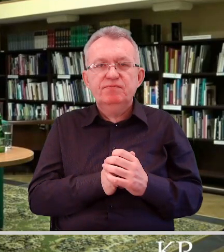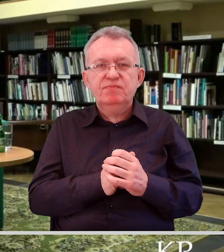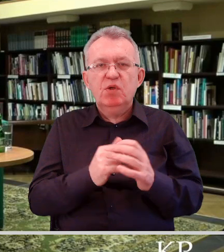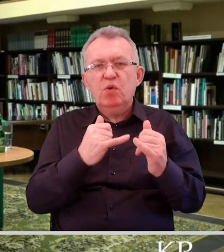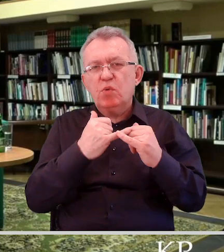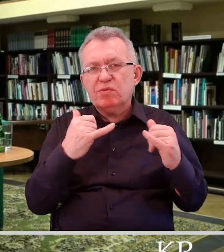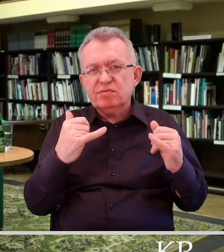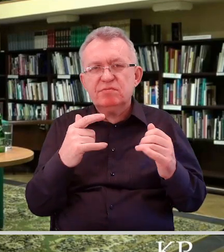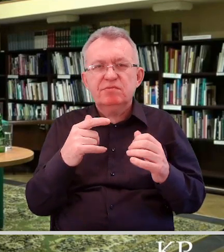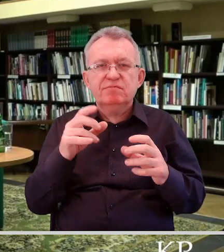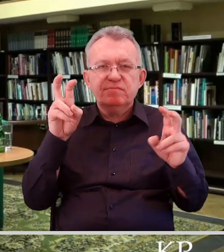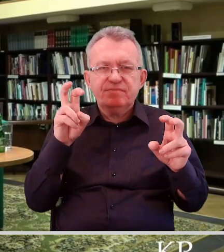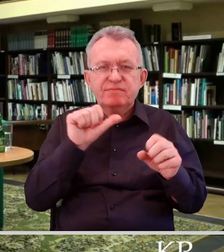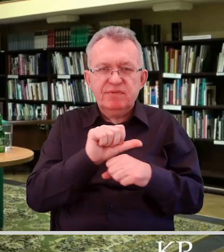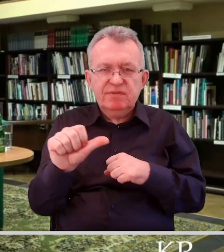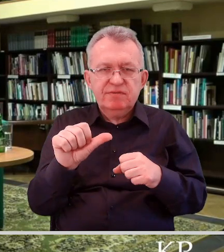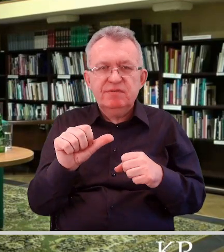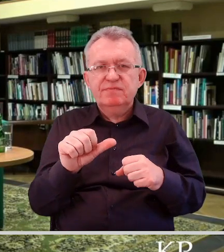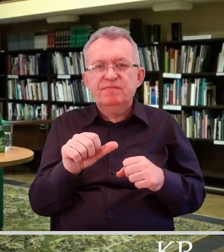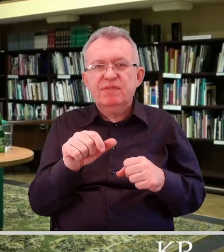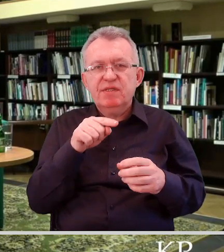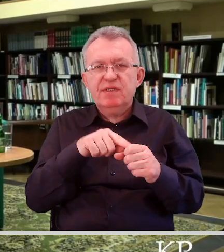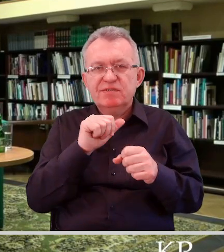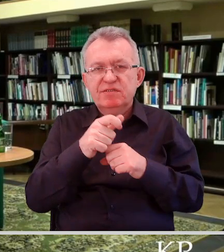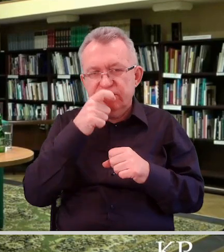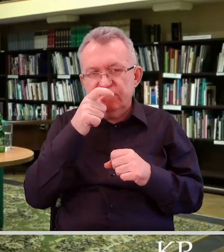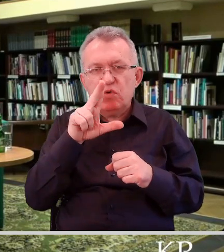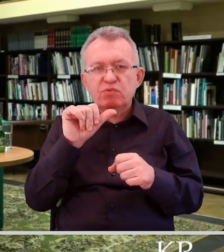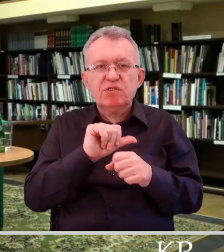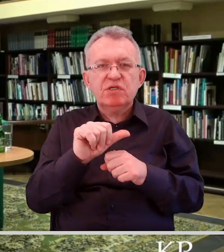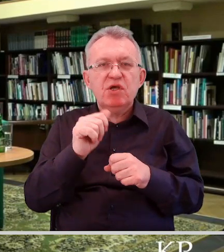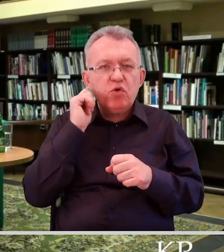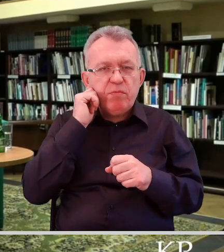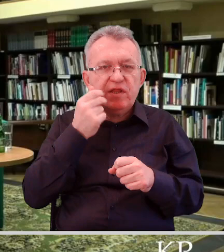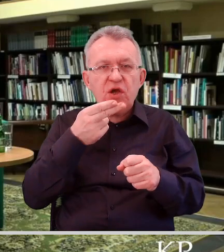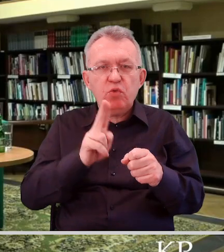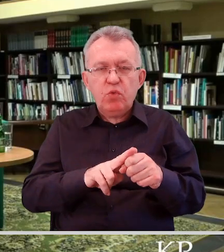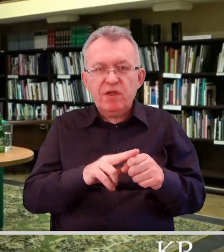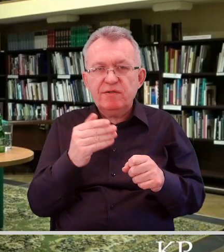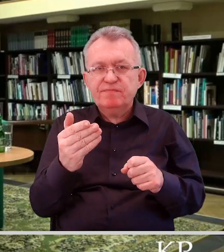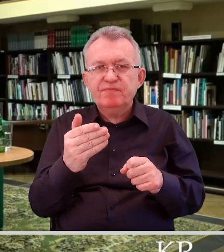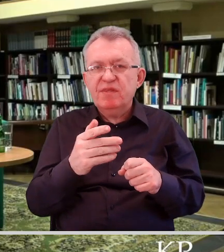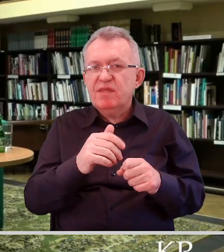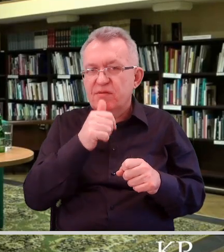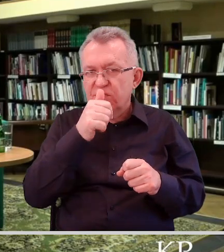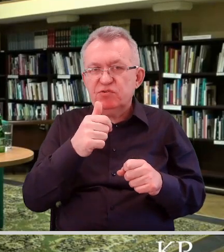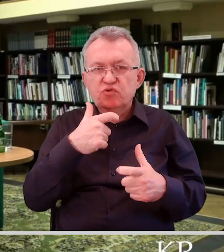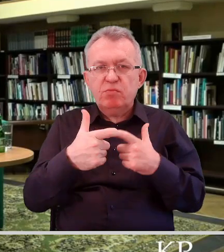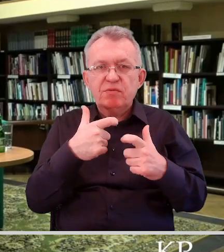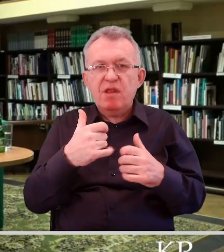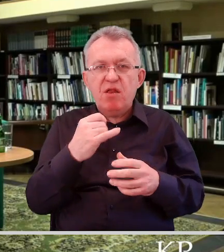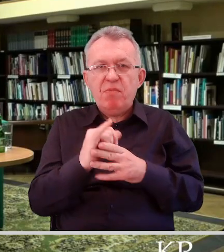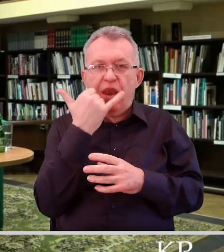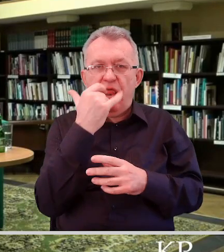różne definicje się pojawiały po drodze. Między innymi taka, że rozbójniczka to jest kobieta, która nie daje z siebie zrobić